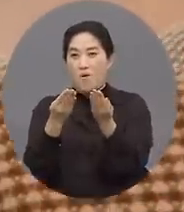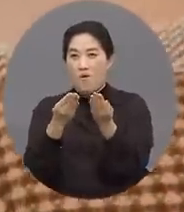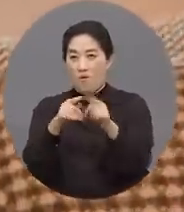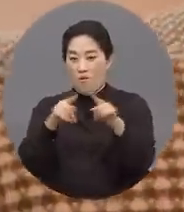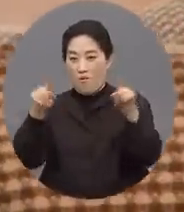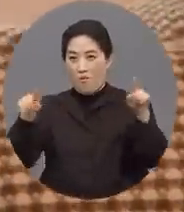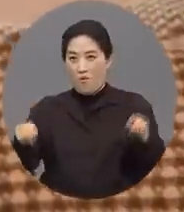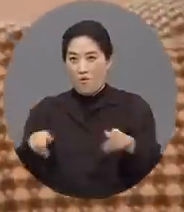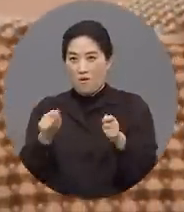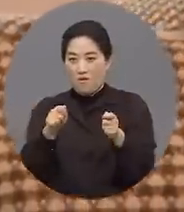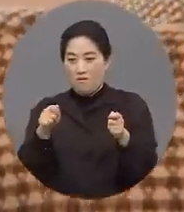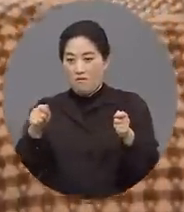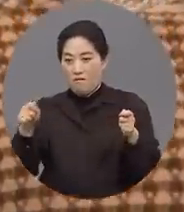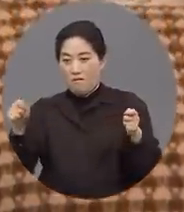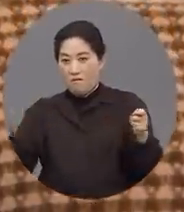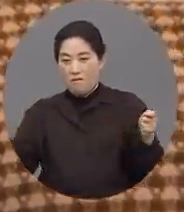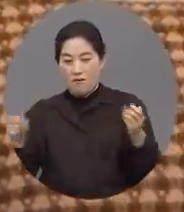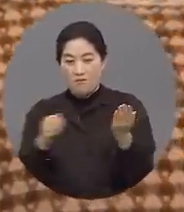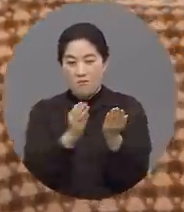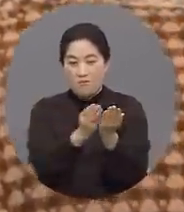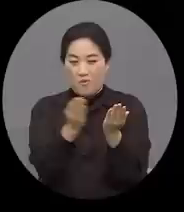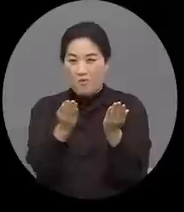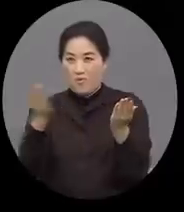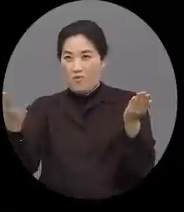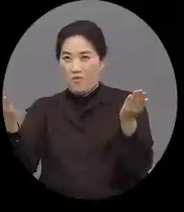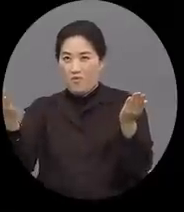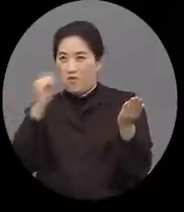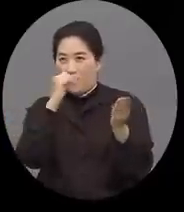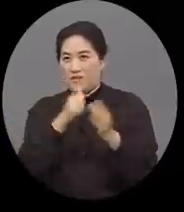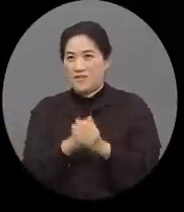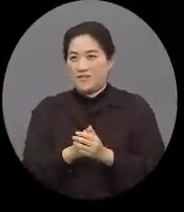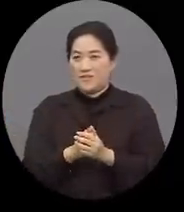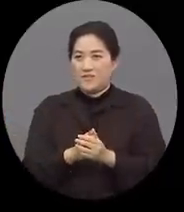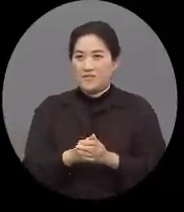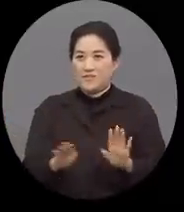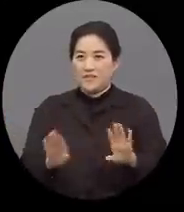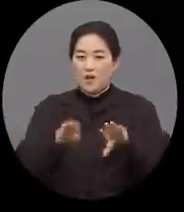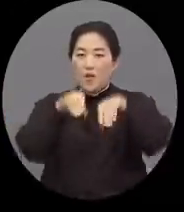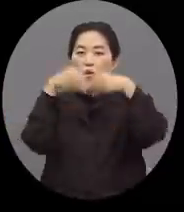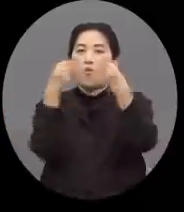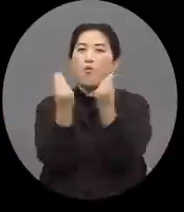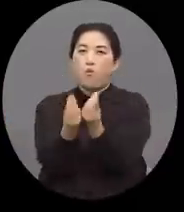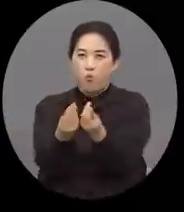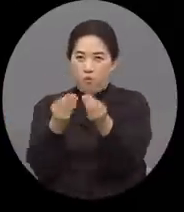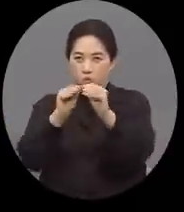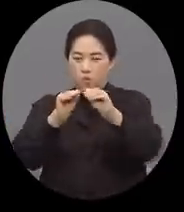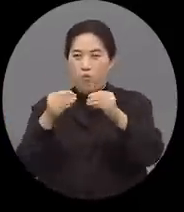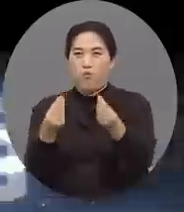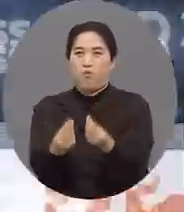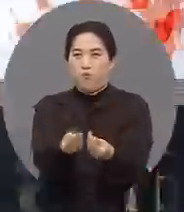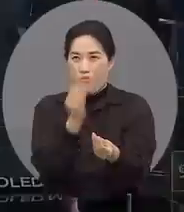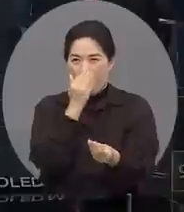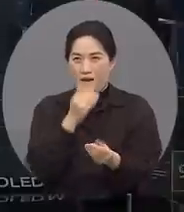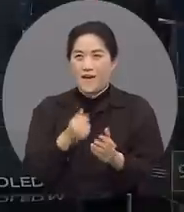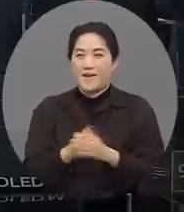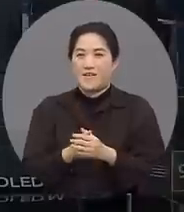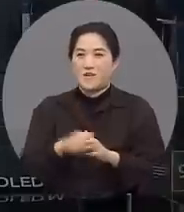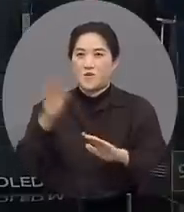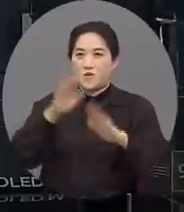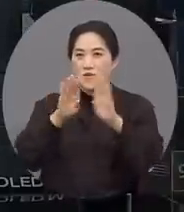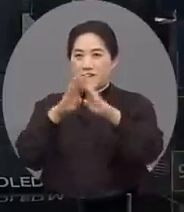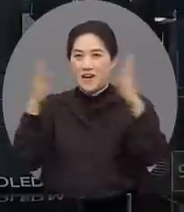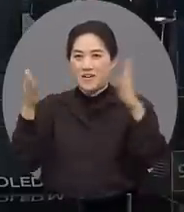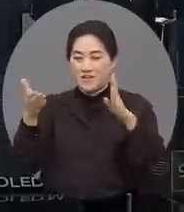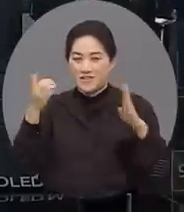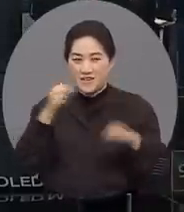부분을 잡아당겼더니 이번엔 늘어납니다. 360도 구부러지는 화면도 나왔습니다. 공식 개막에